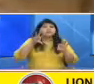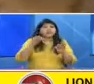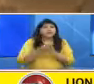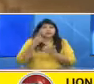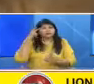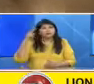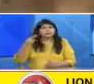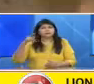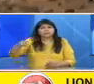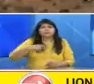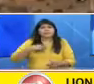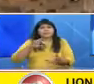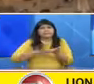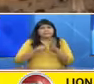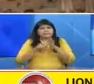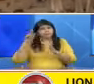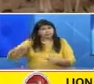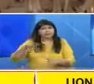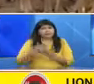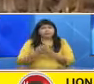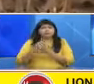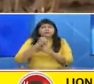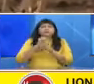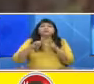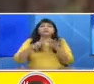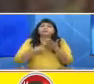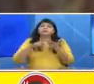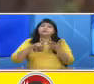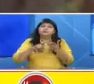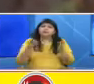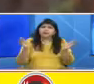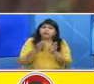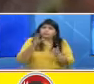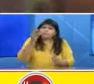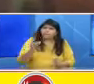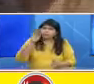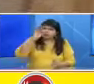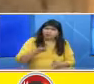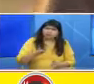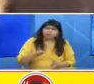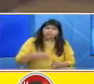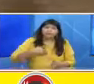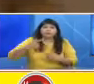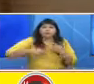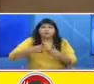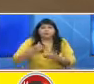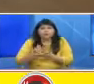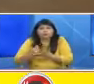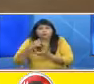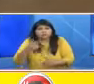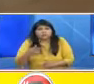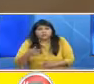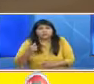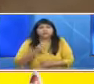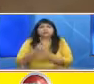संभाला था तब गिर के जंगलों में शेरों का हैबिटाट सिकुड़ रहा था, उनकी संख्या कम होती जा रही थी। हमने गिर